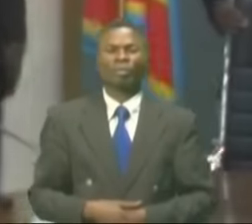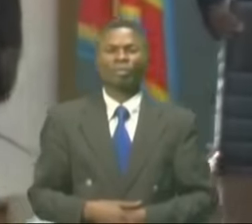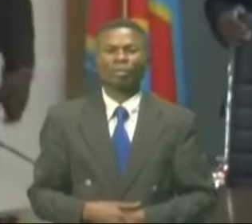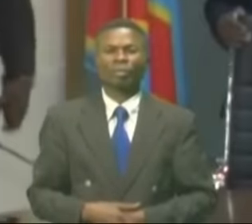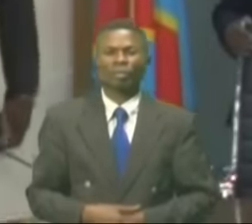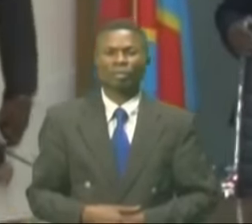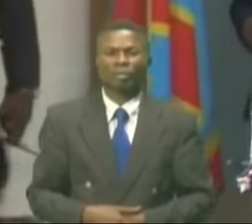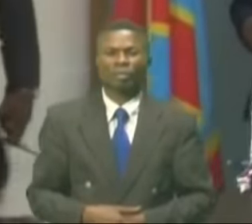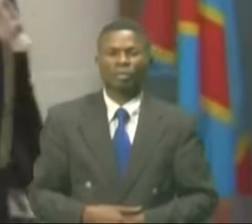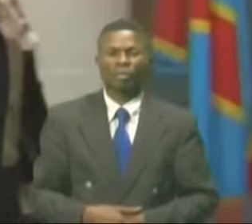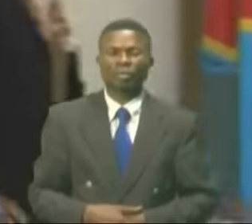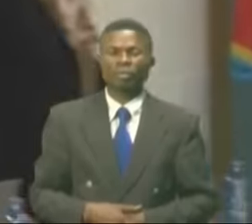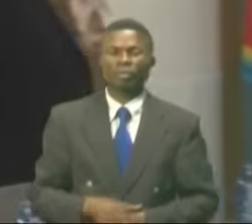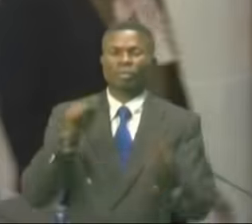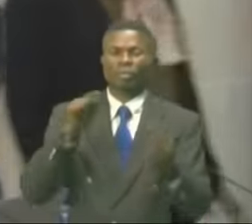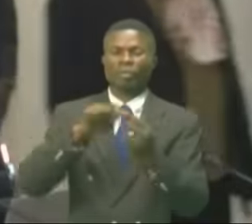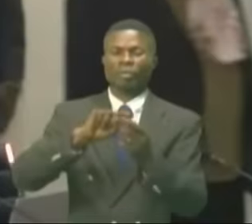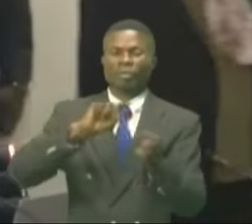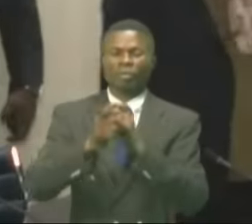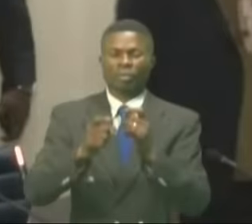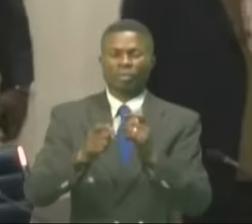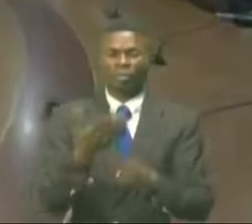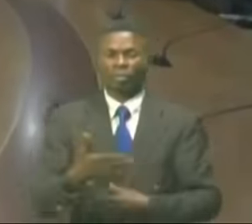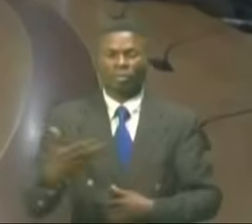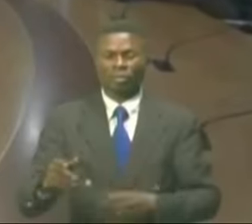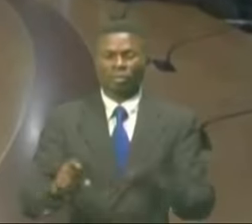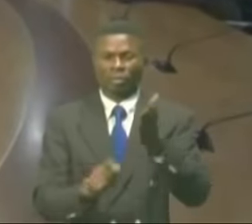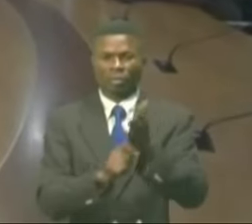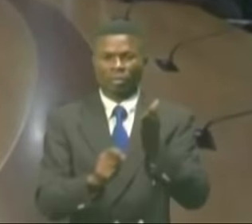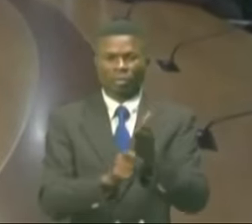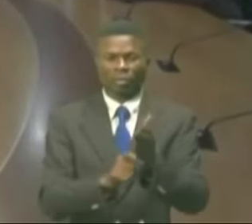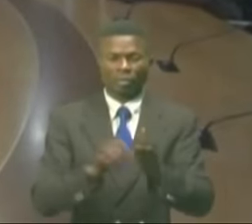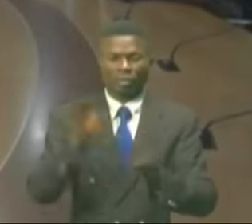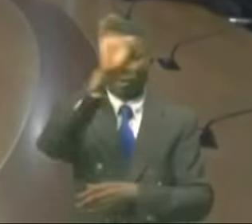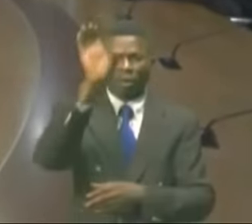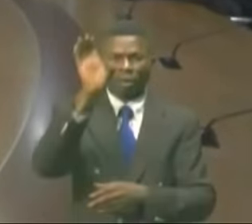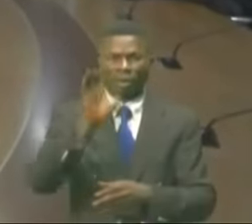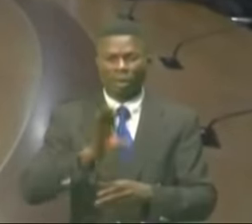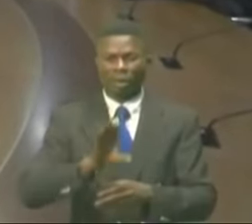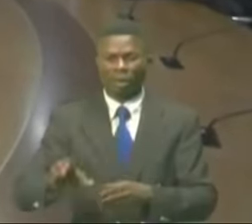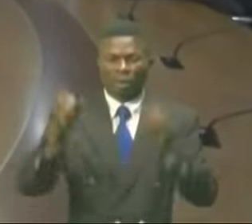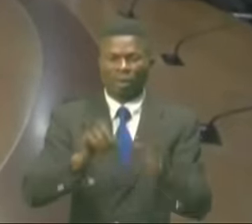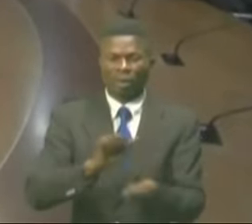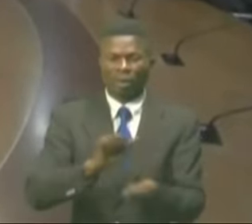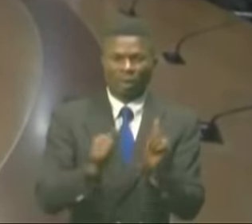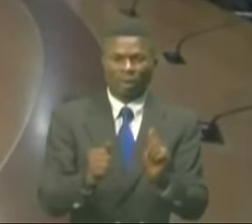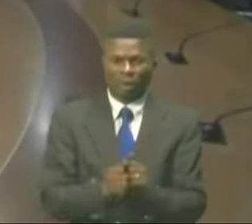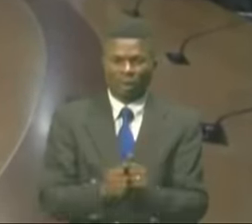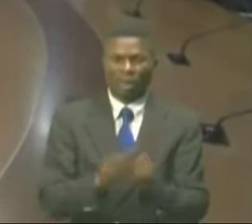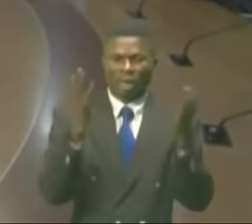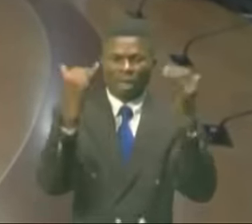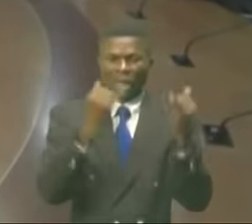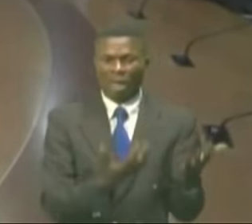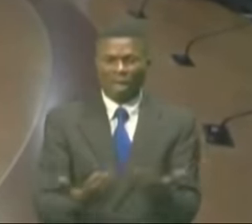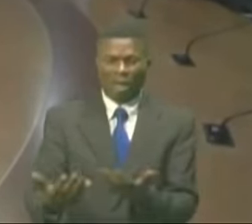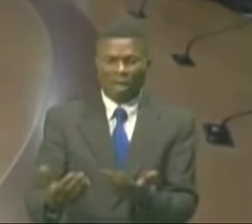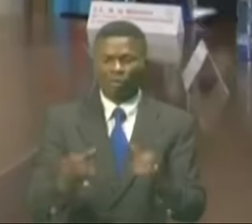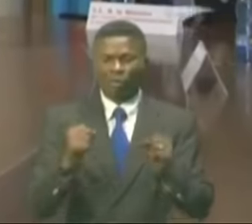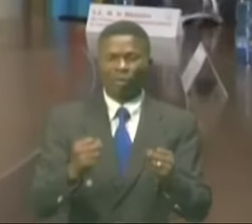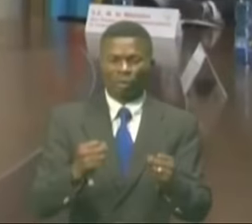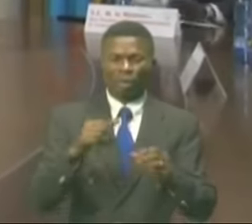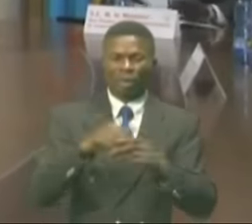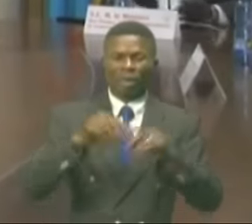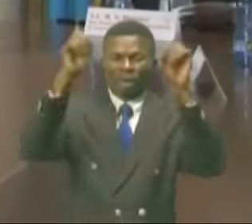Dans les soucis de révolutionner les paysages technologiques du continent africain par un écosystème d'informatique robuste à l'échelle de